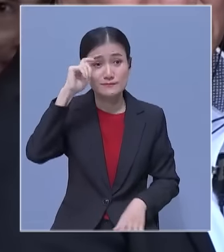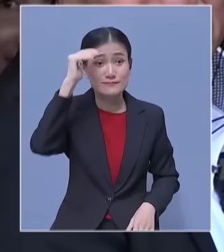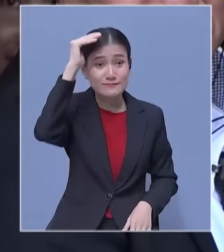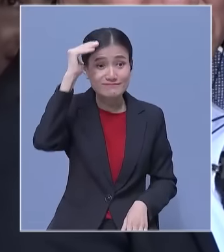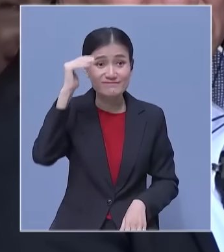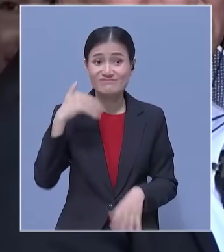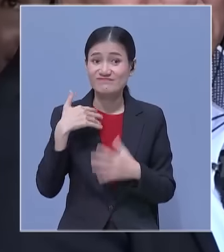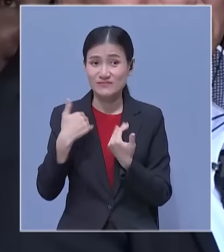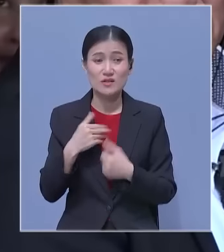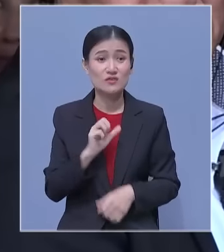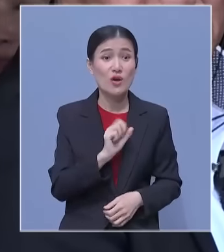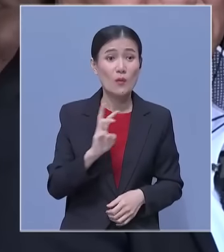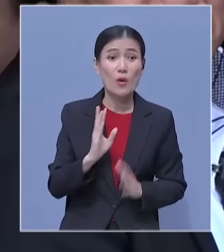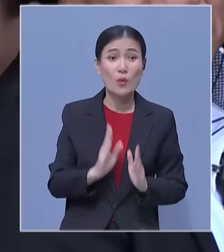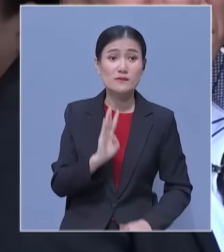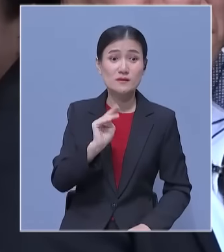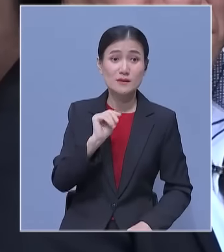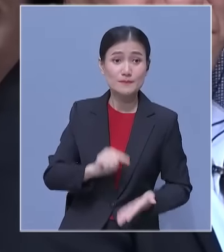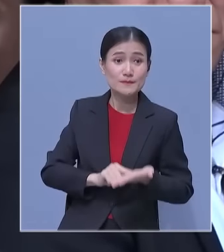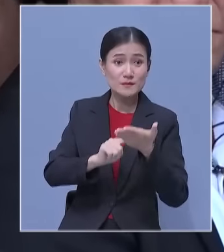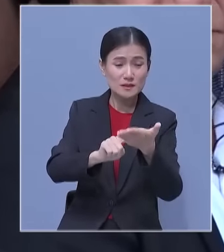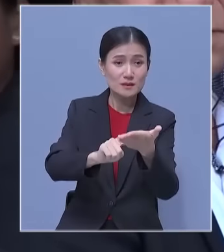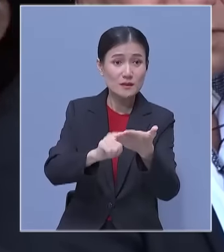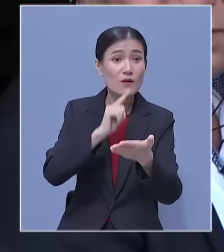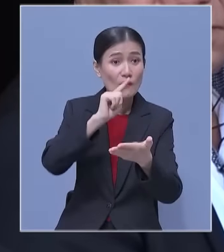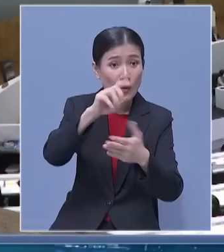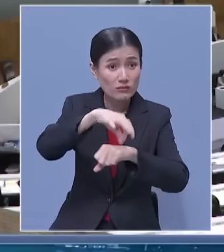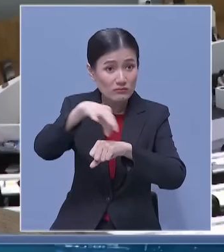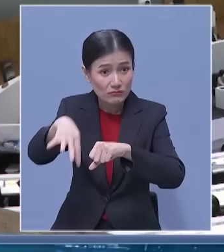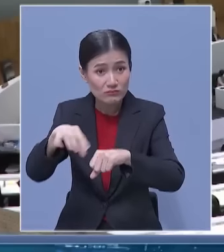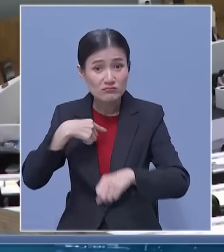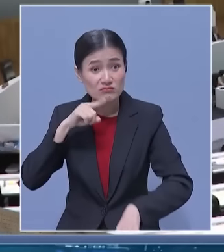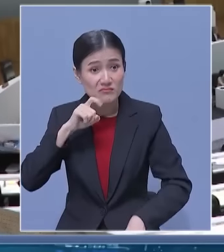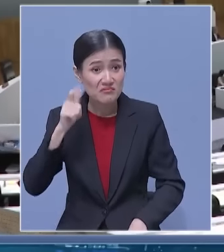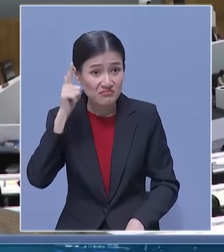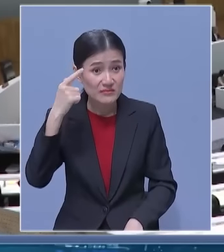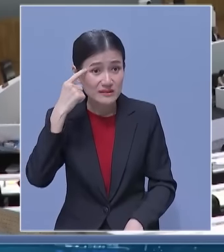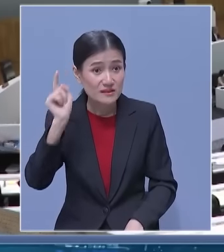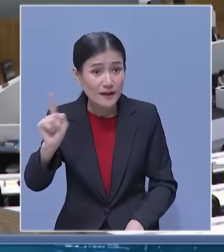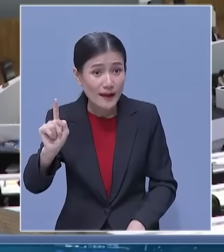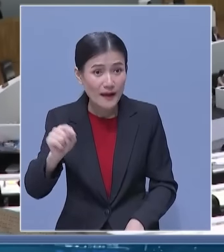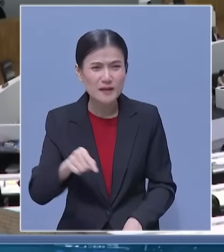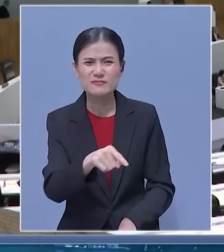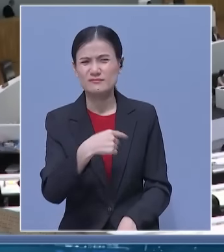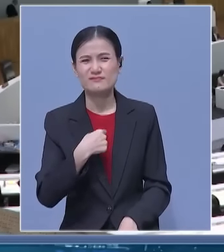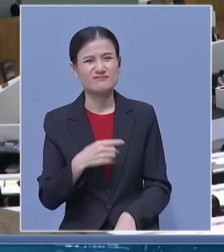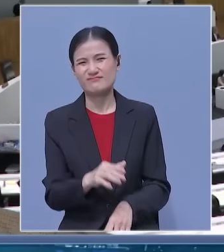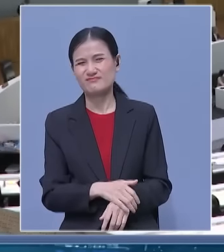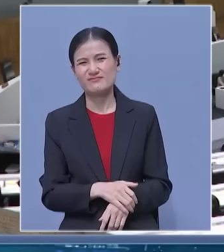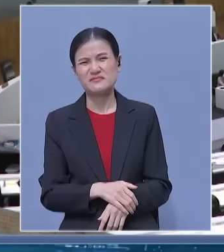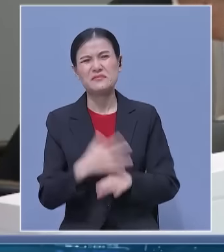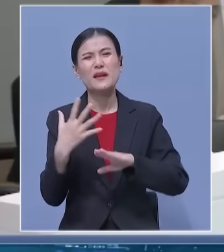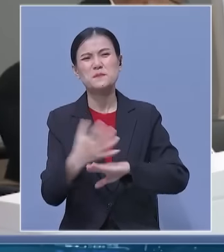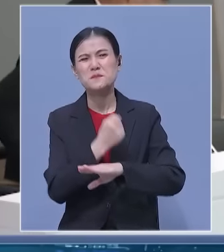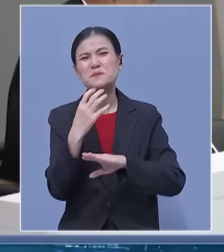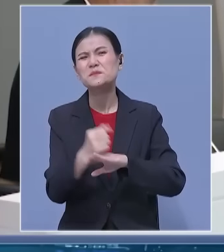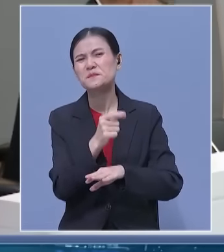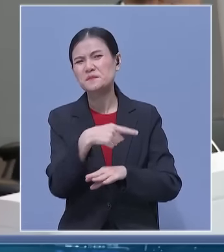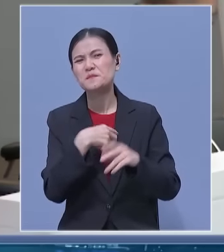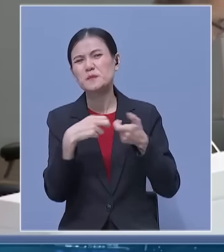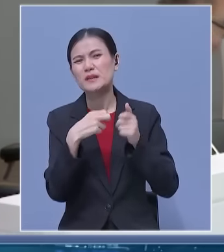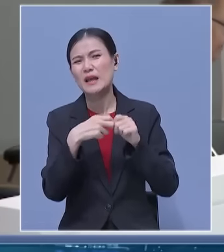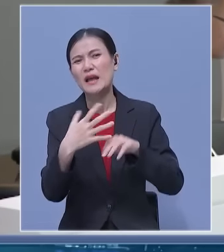ถูก40สว.ยื่นเรื่องถอดถอนใช่ไหมคะคุณทักษิณว่ายังไงเรื่องนี้คุณทักษิณบอกว่ามันเป็นเกมการเมืองและงานนี้นะอาจจะ